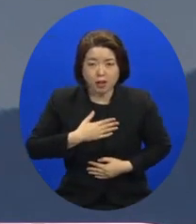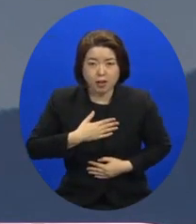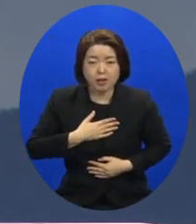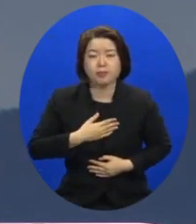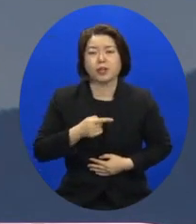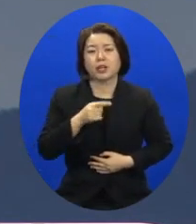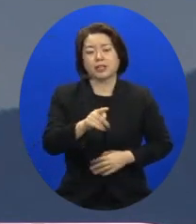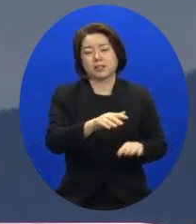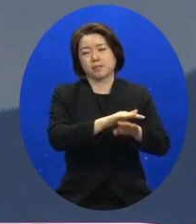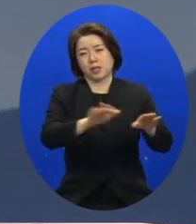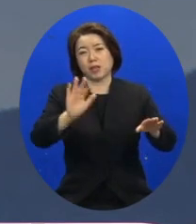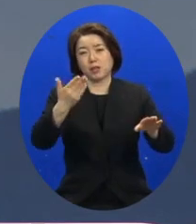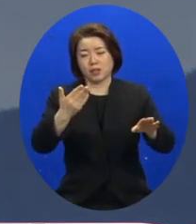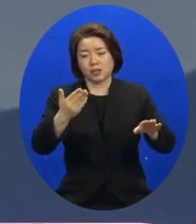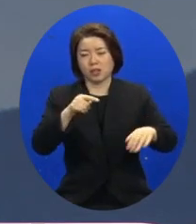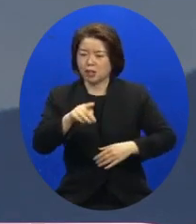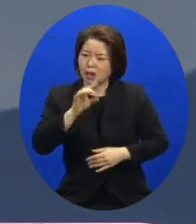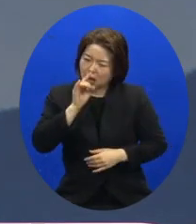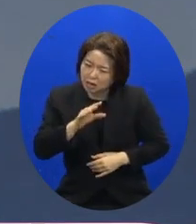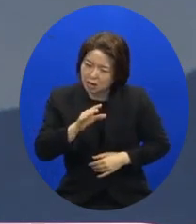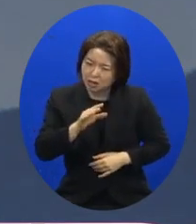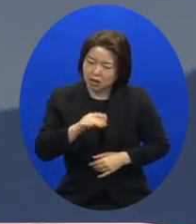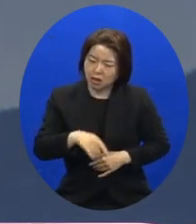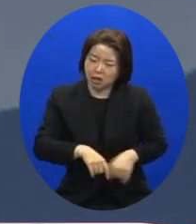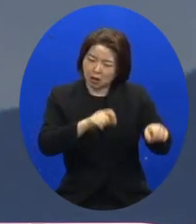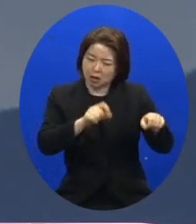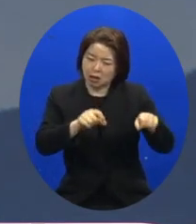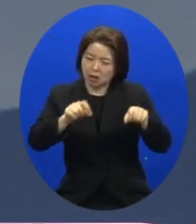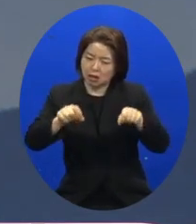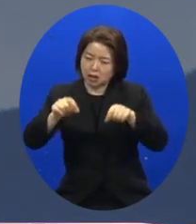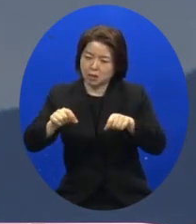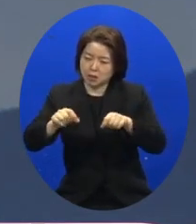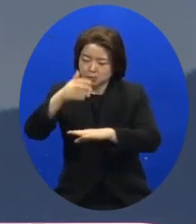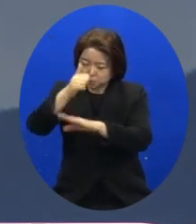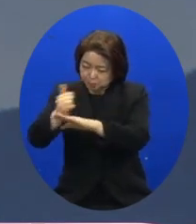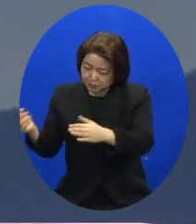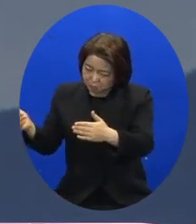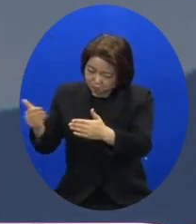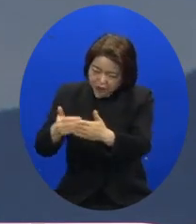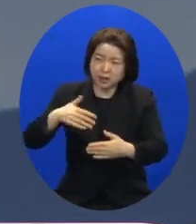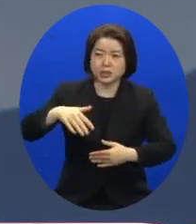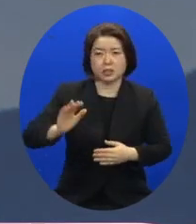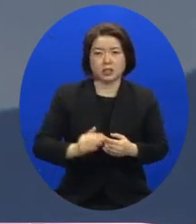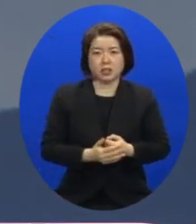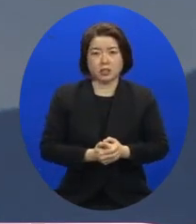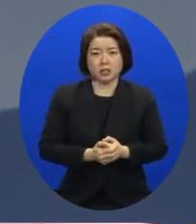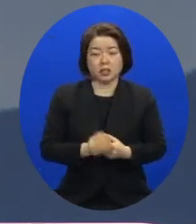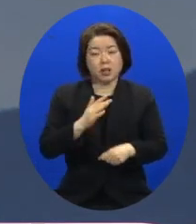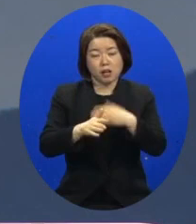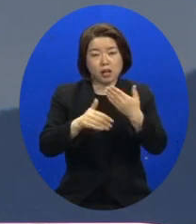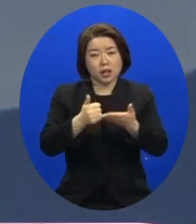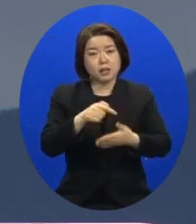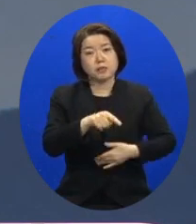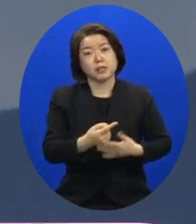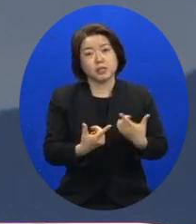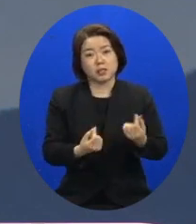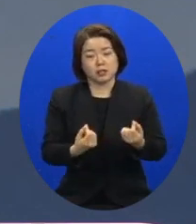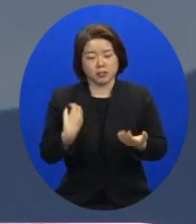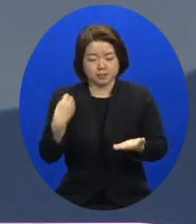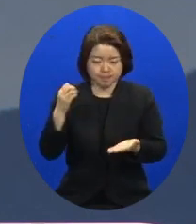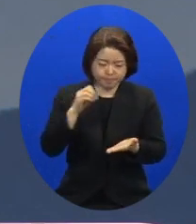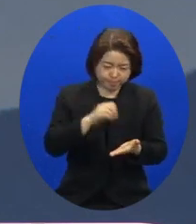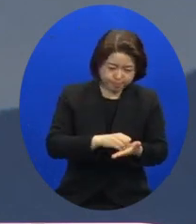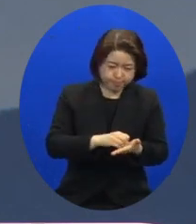이거 해결해야 되는데 이러면 안 되는데 그러다가 끝까지 가는 겁니다. 하나님이 이렇게 돌이킬